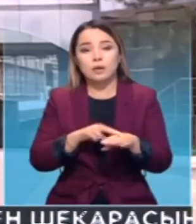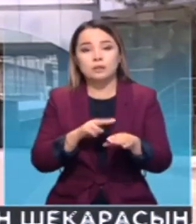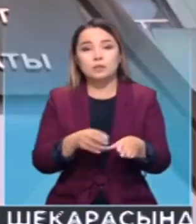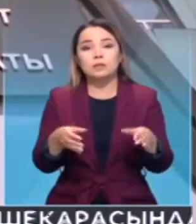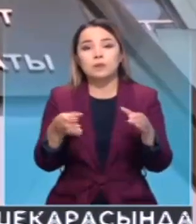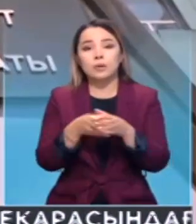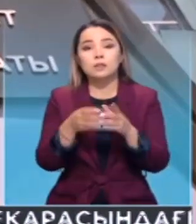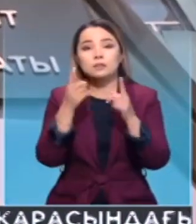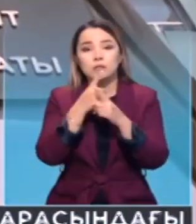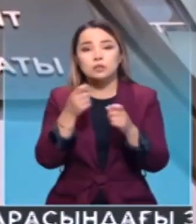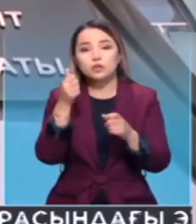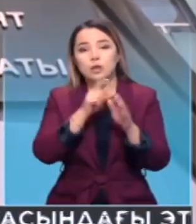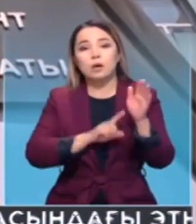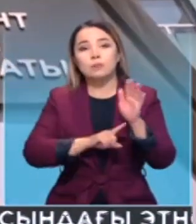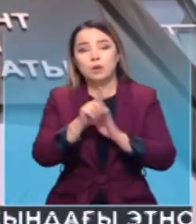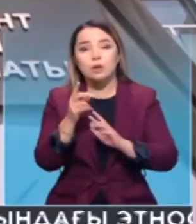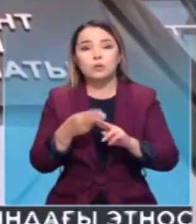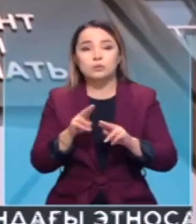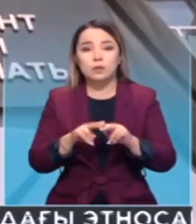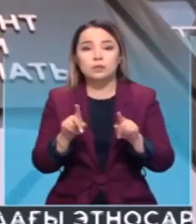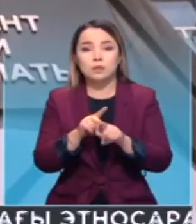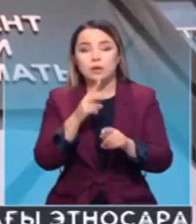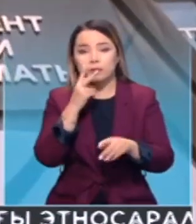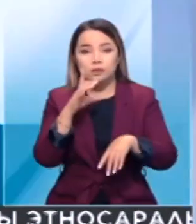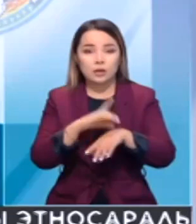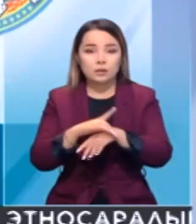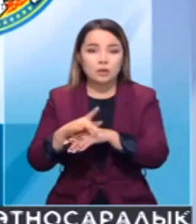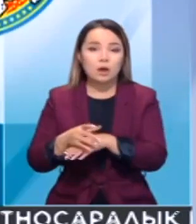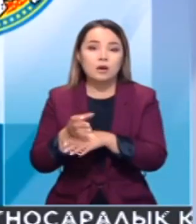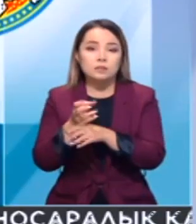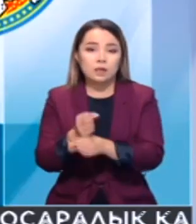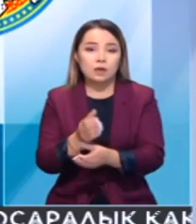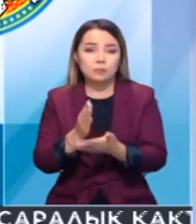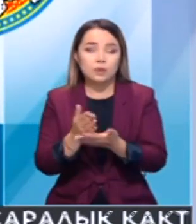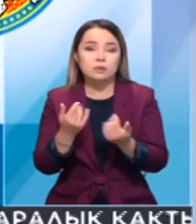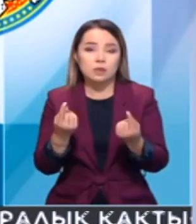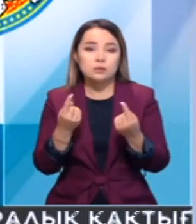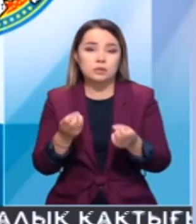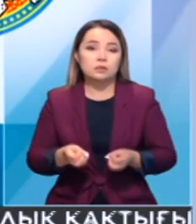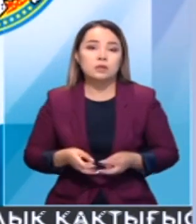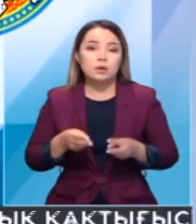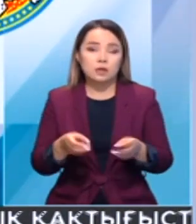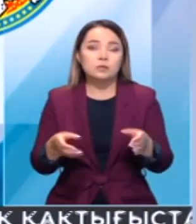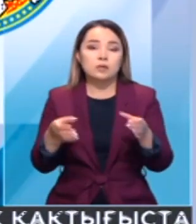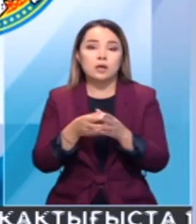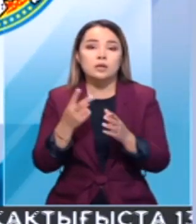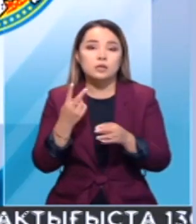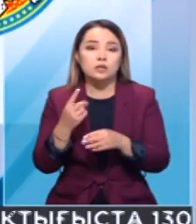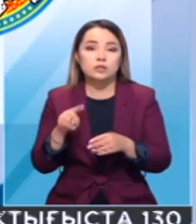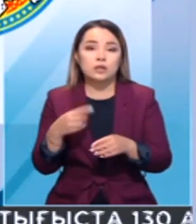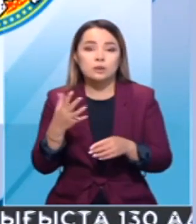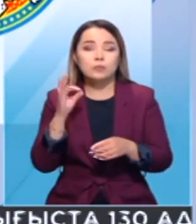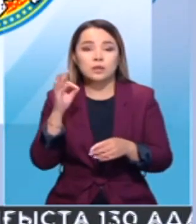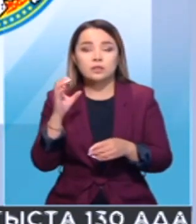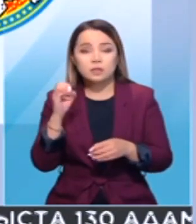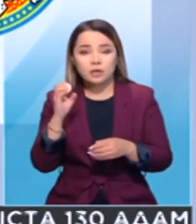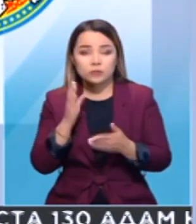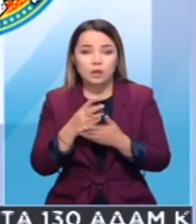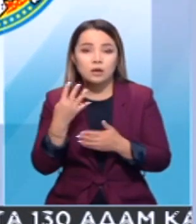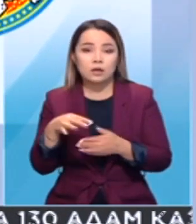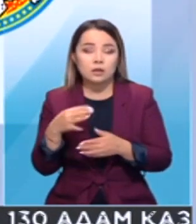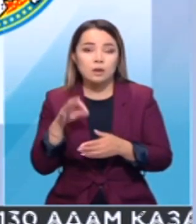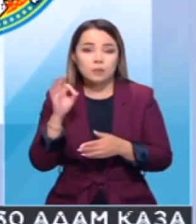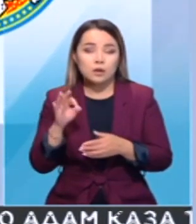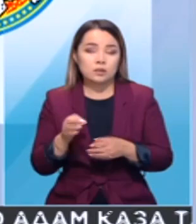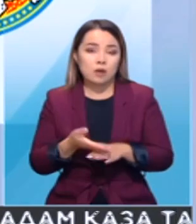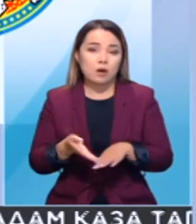департаментінің мәліметінше жыл басынан бері мұндай деректер біршама азайған. Мәселен, аса ауыр қылмыс 2,5 есеге, ауыр қылмыс 40%-ға, кісі өлтіру